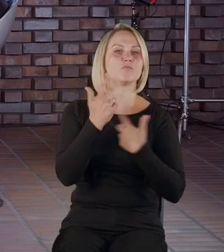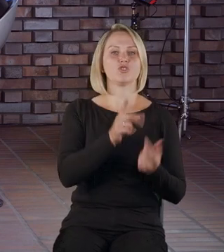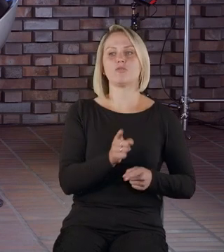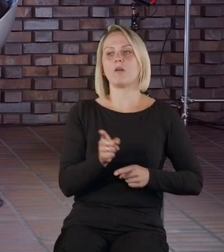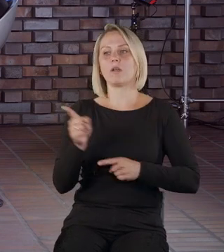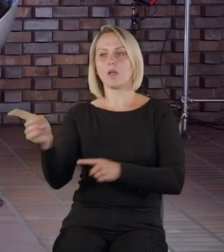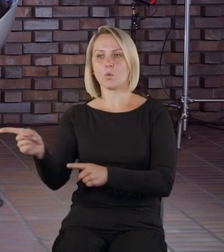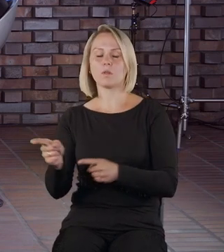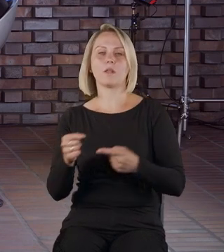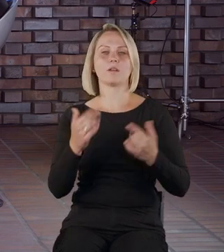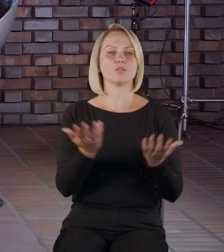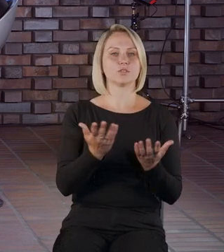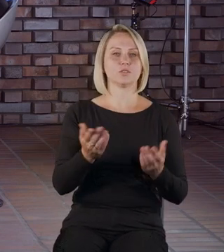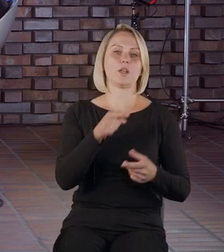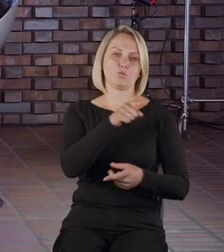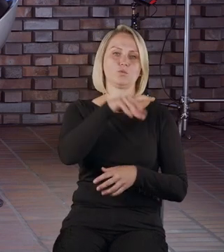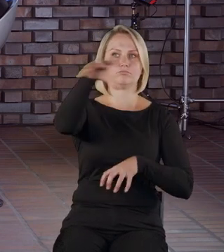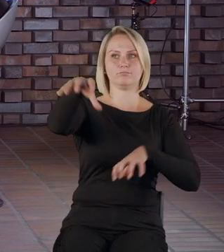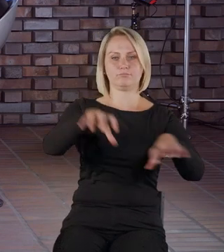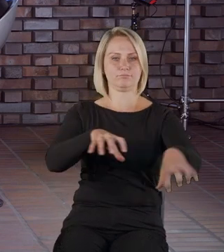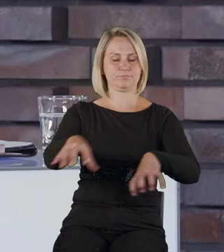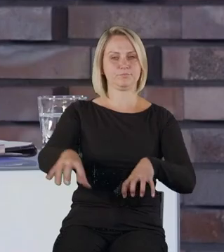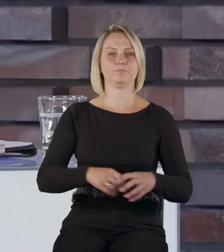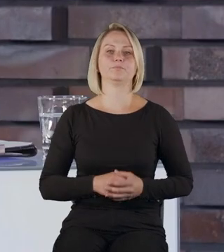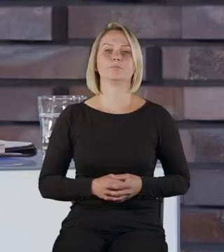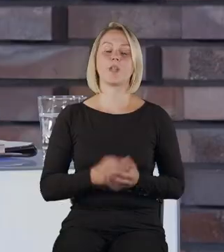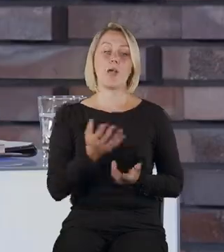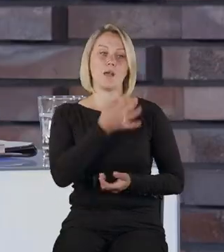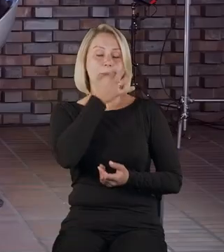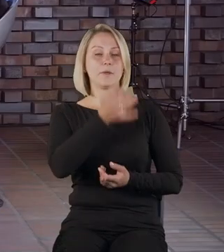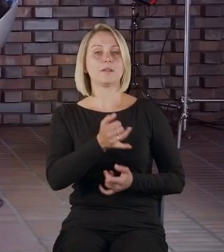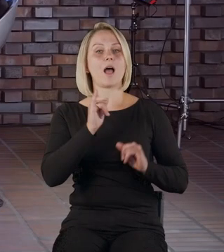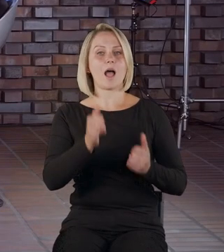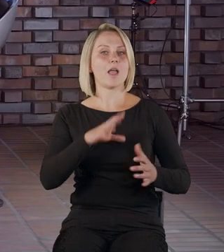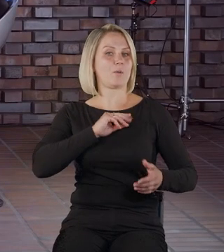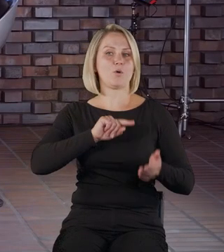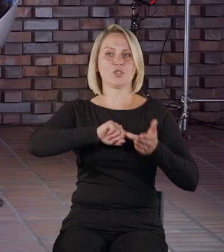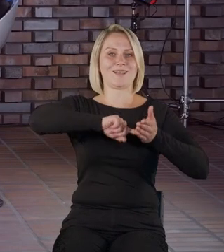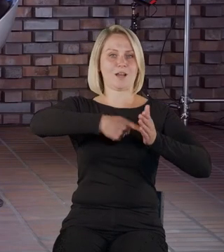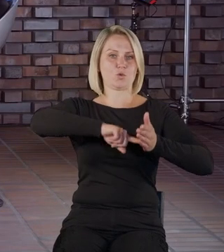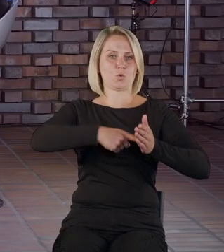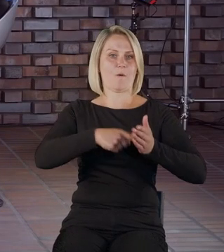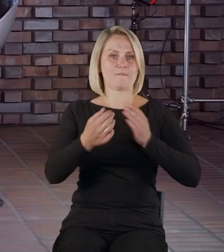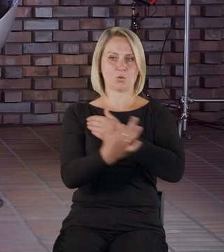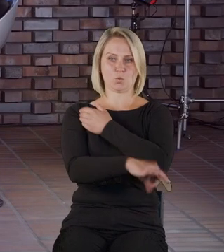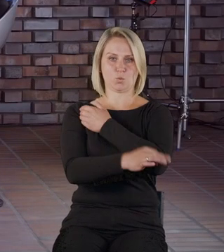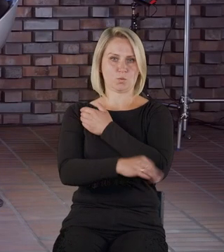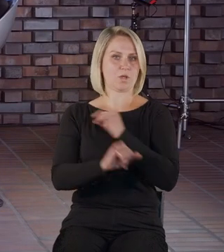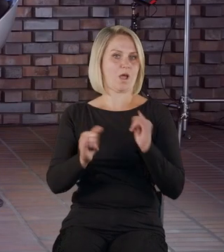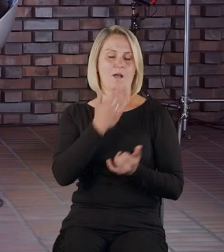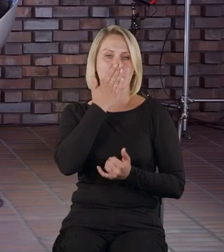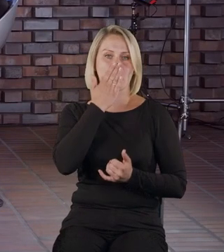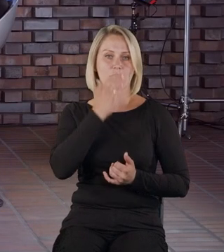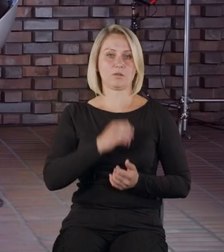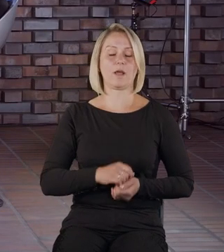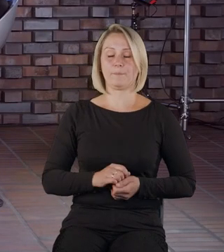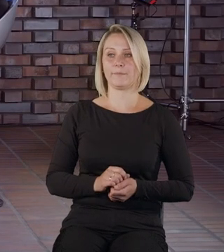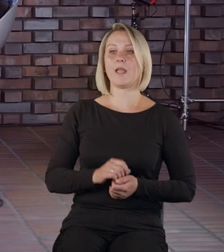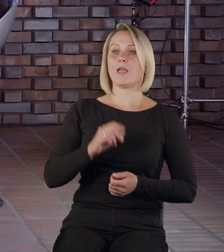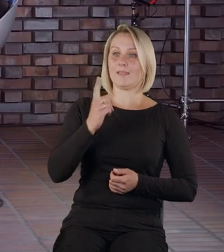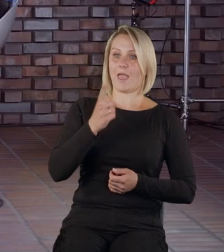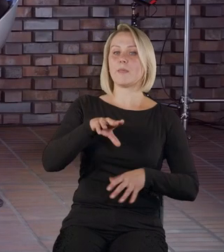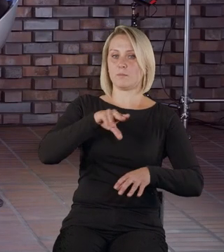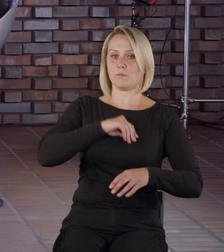które są prowadzone na tych wydziałach. A w jaki sposób kandydaci mogą rejestrować się na studia? Jedynym sposobem, jedyną możliwością,